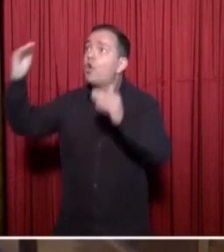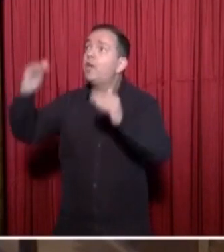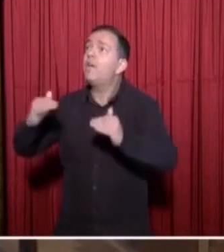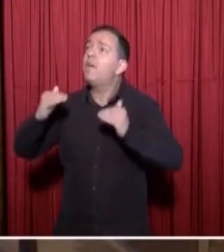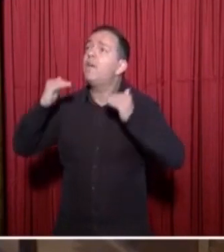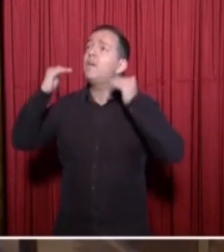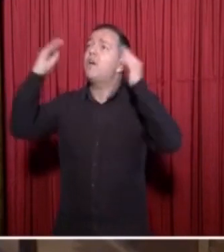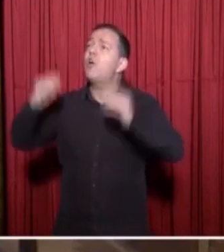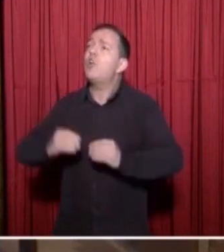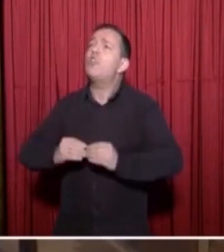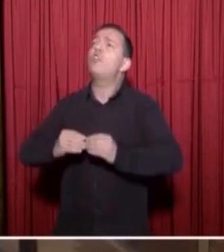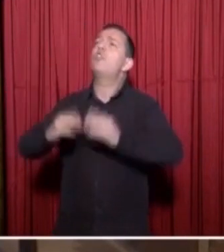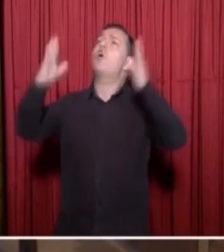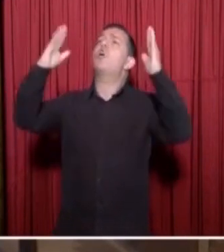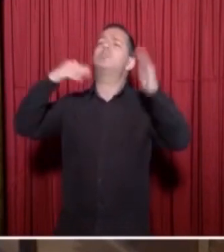πάντας τους